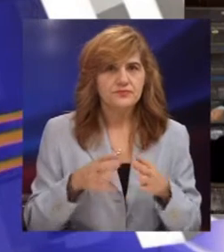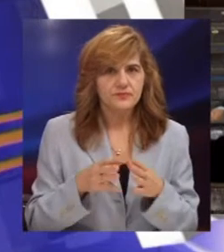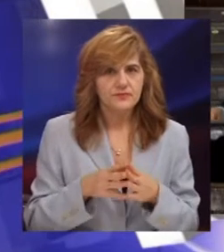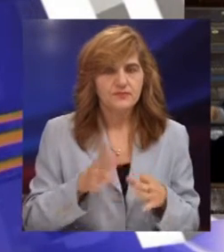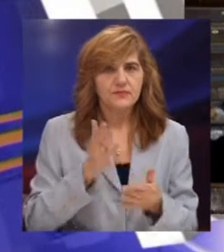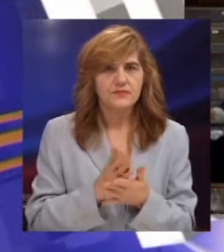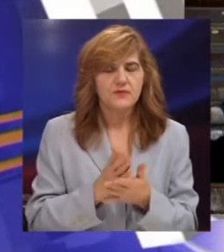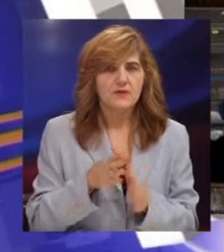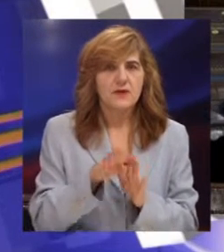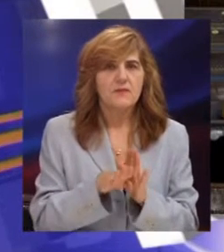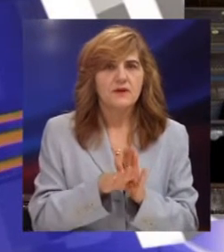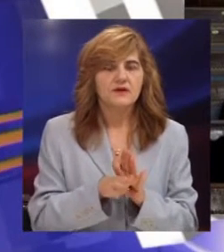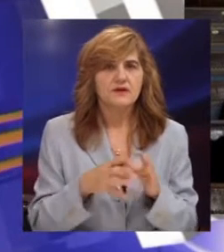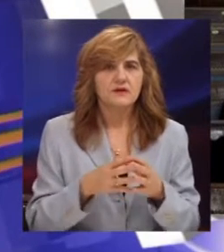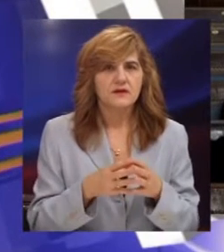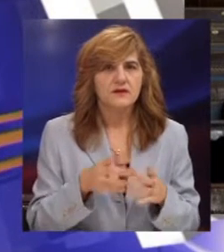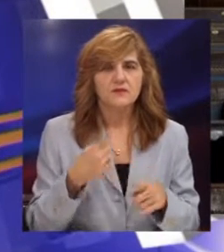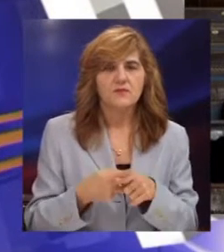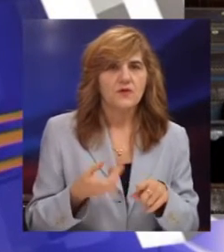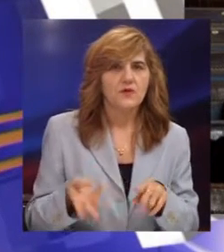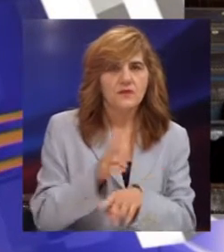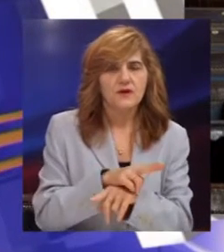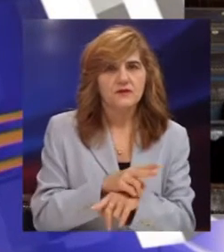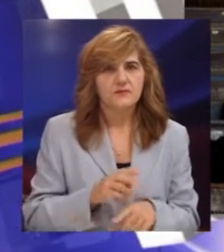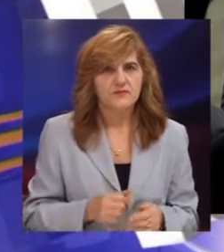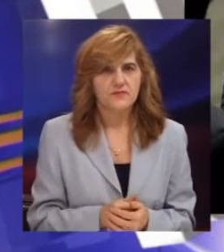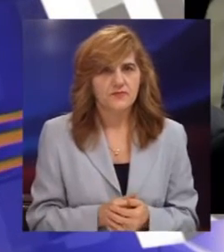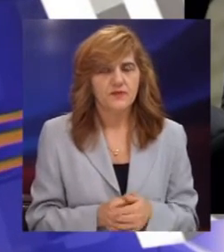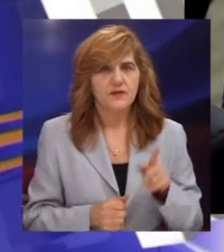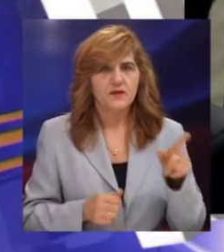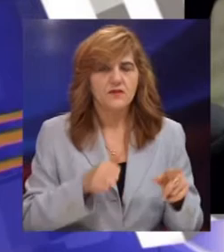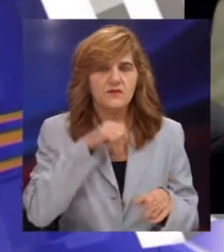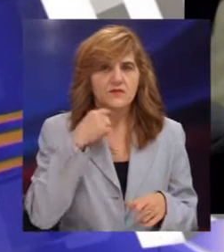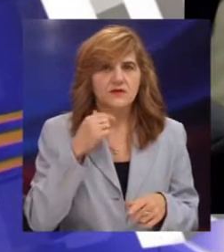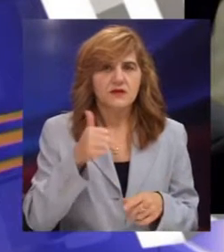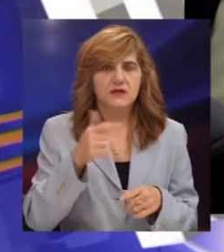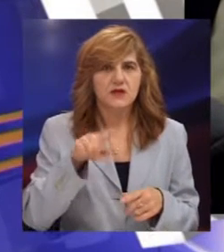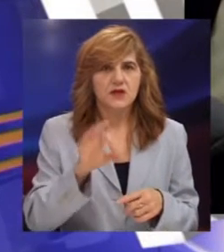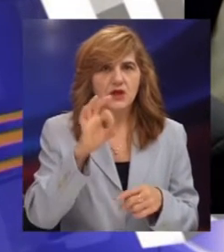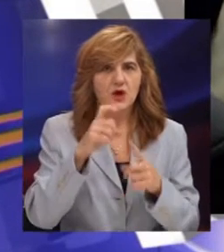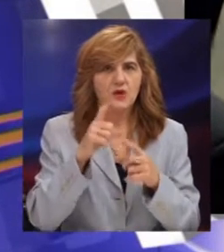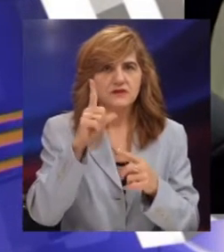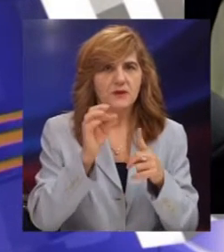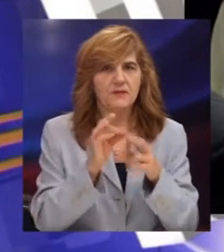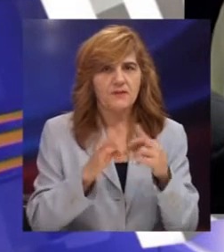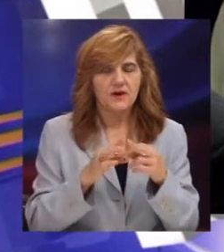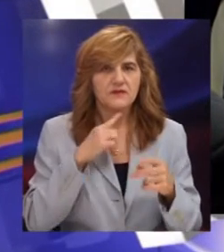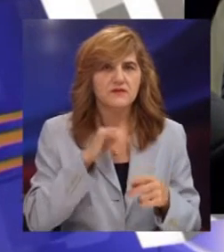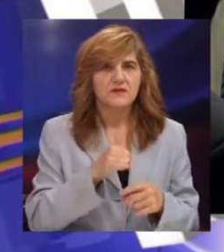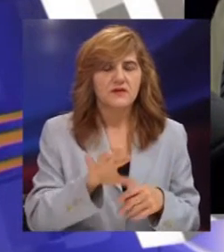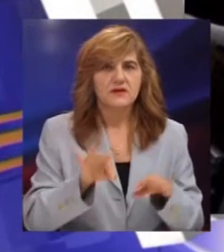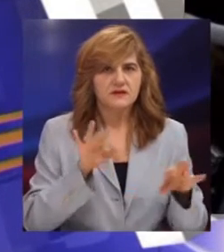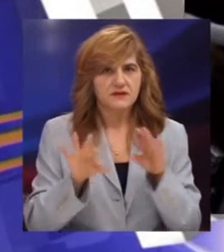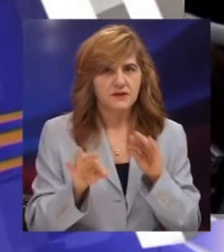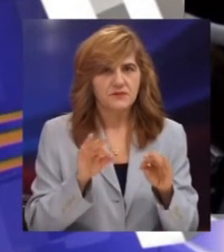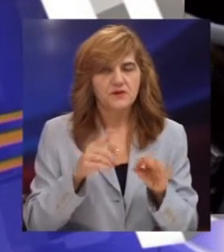odborničkim grupama bila opozicija, pa vlast, pa prekomponovana vlast. Josipa Ivanković, nakon izlaska iz partije sa čije je liste